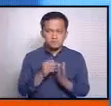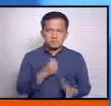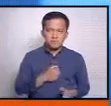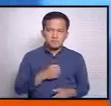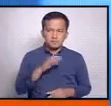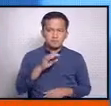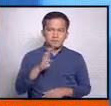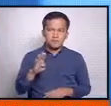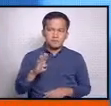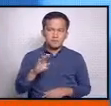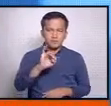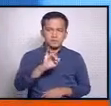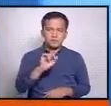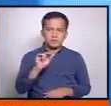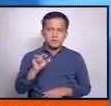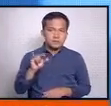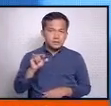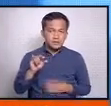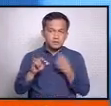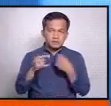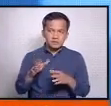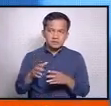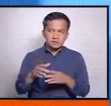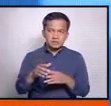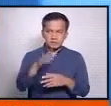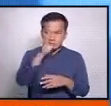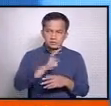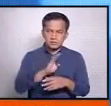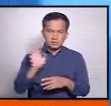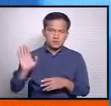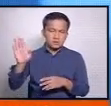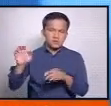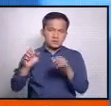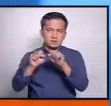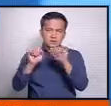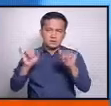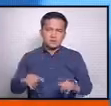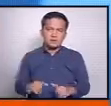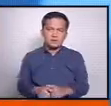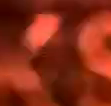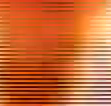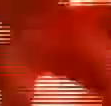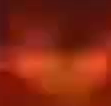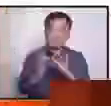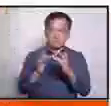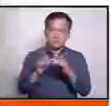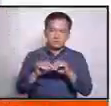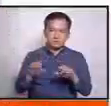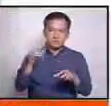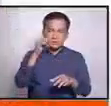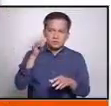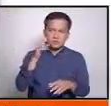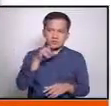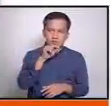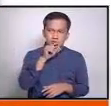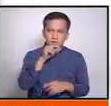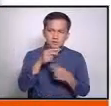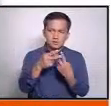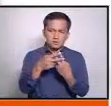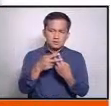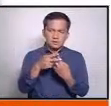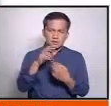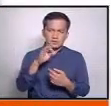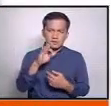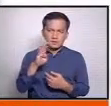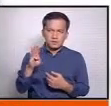humingi ng paumanhin ang Facebook at Instagram matapos ang aberya sa kanilang sistema. Nag-trend kagabi sa Twitter ang